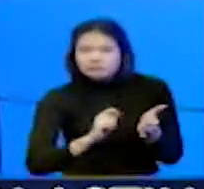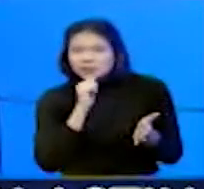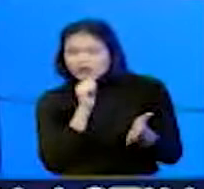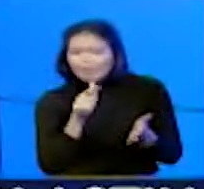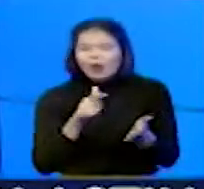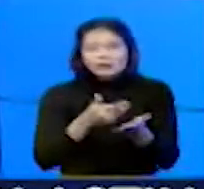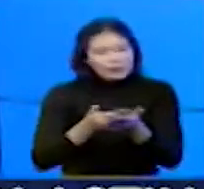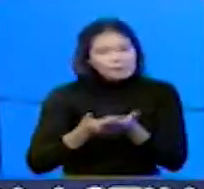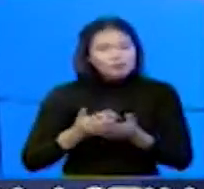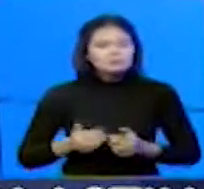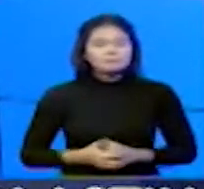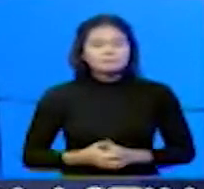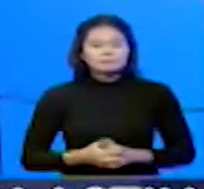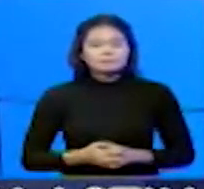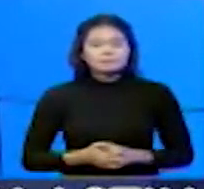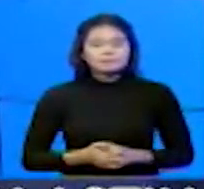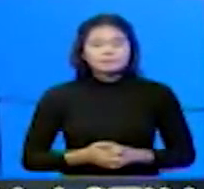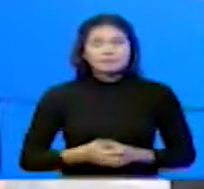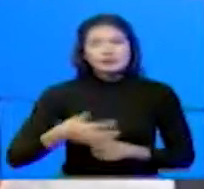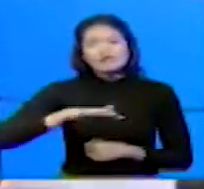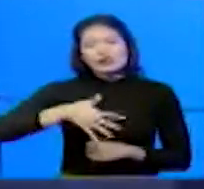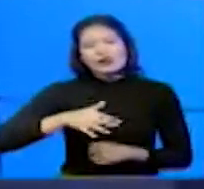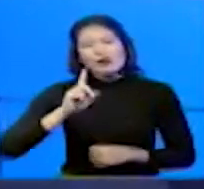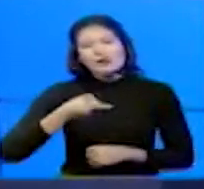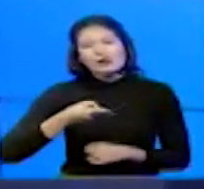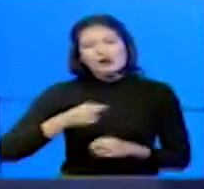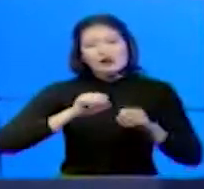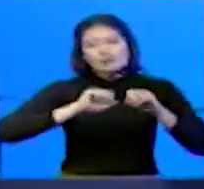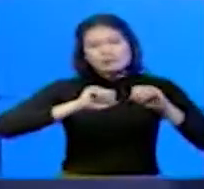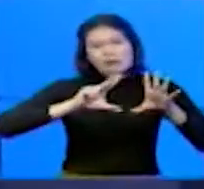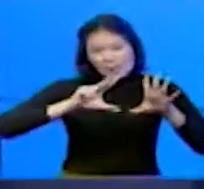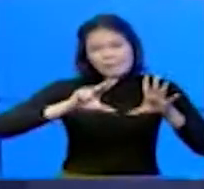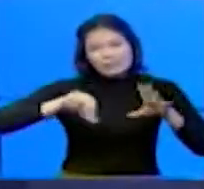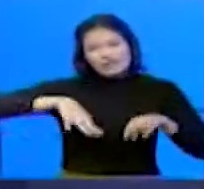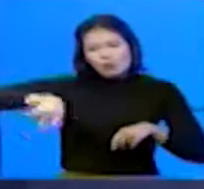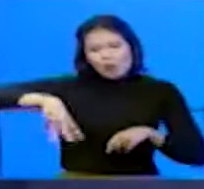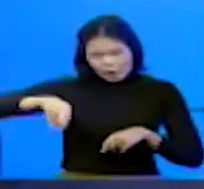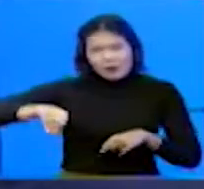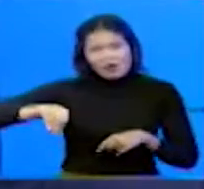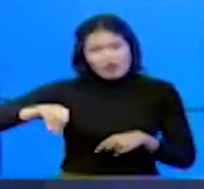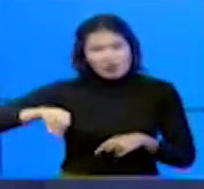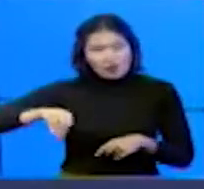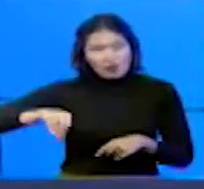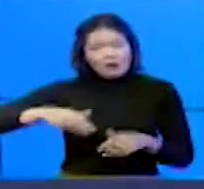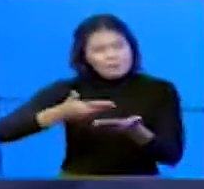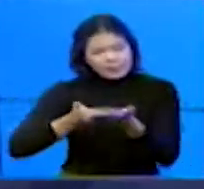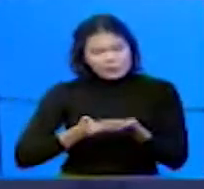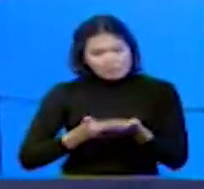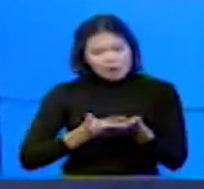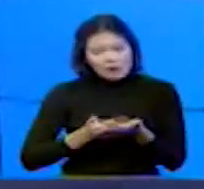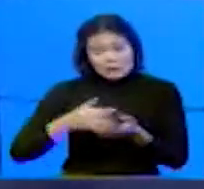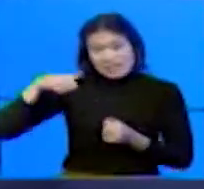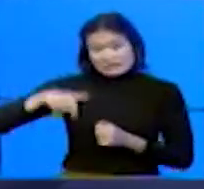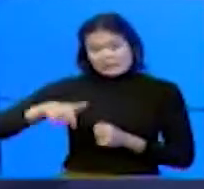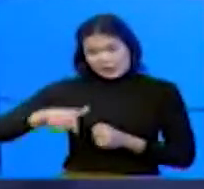plastik. Ada sekitar 8 KPM. Ada 8 KPM? Ada sekitar 8 KPM, tapi saat ini